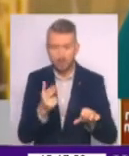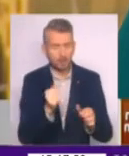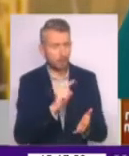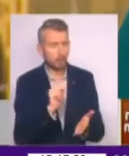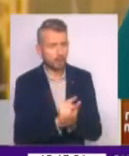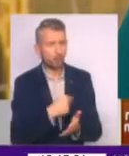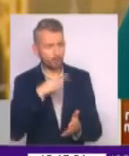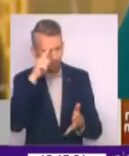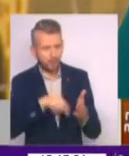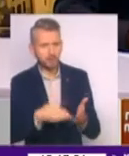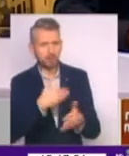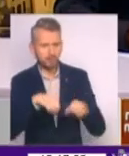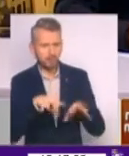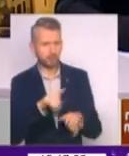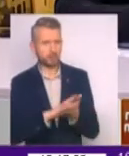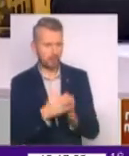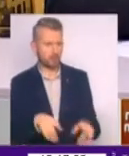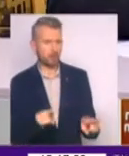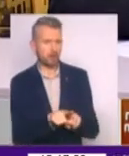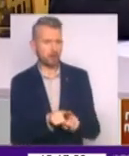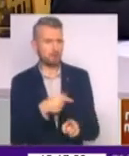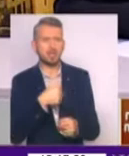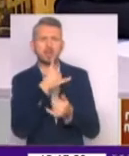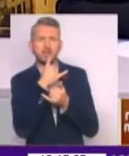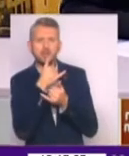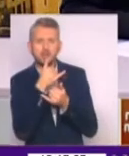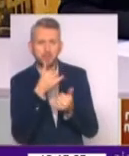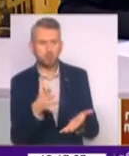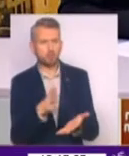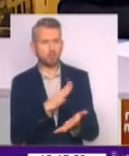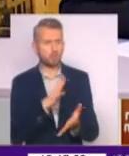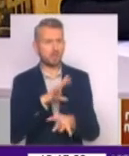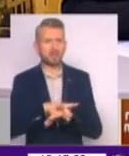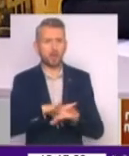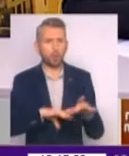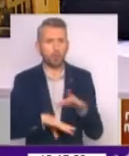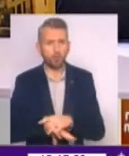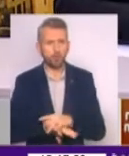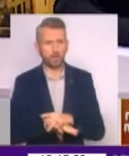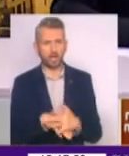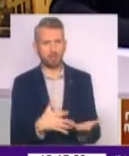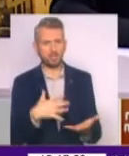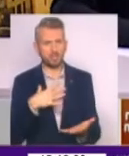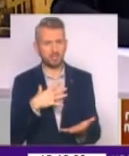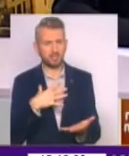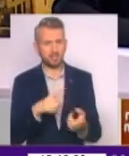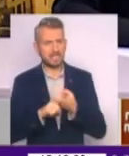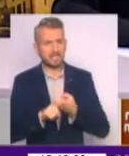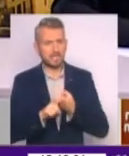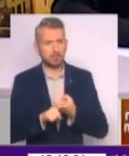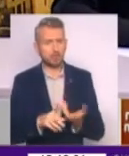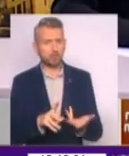ми розв'яжемо саме в такий спосіб. Скоріше за все. Ну, не можемо ми бути заручниками, ну, от, так,